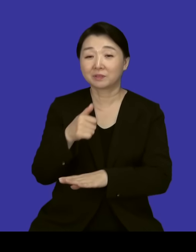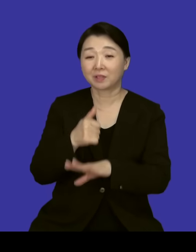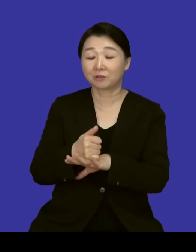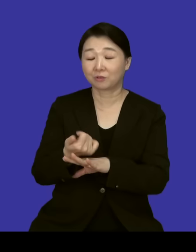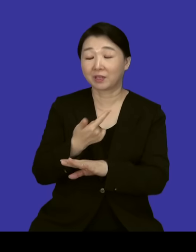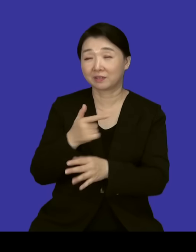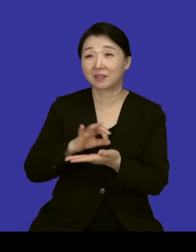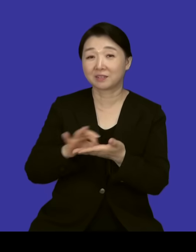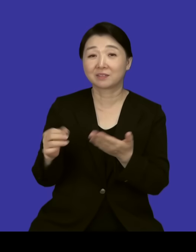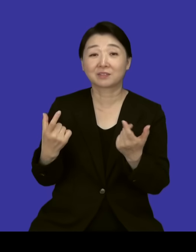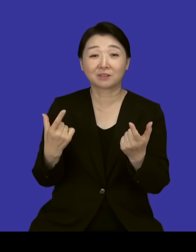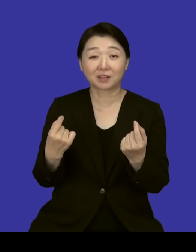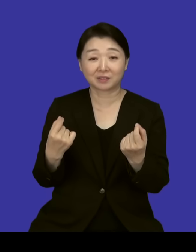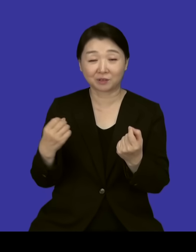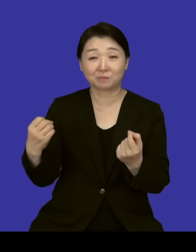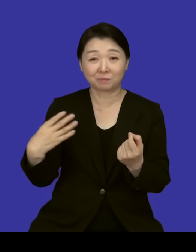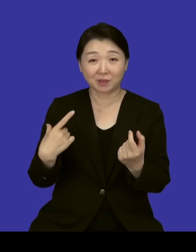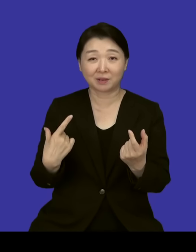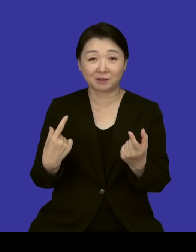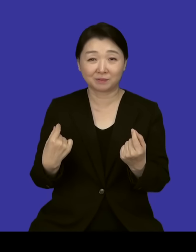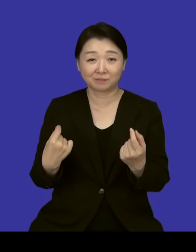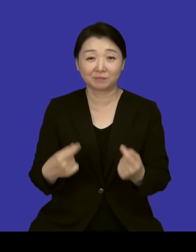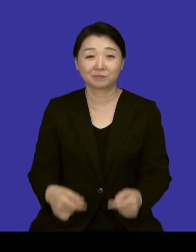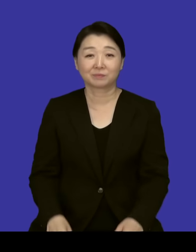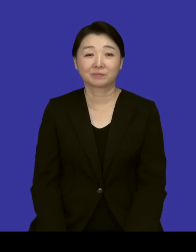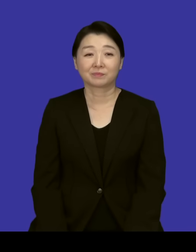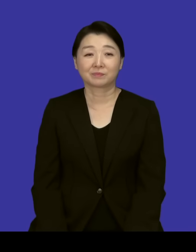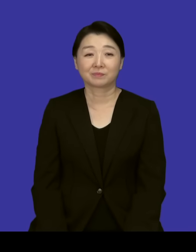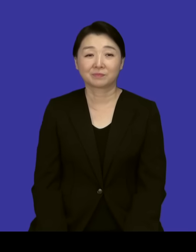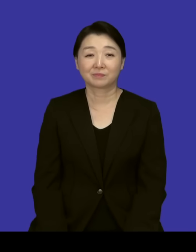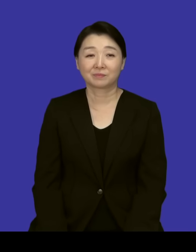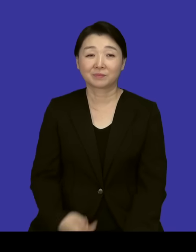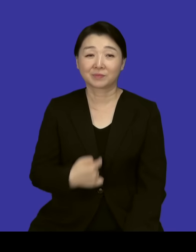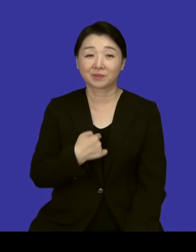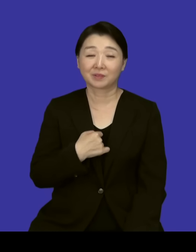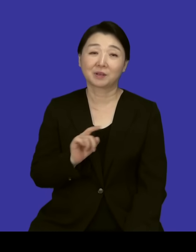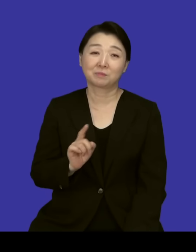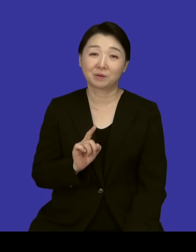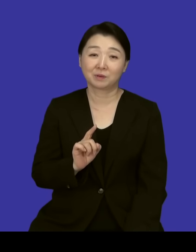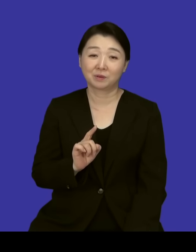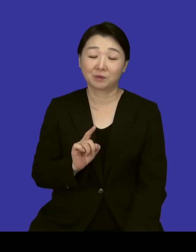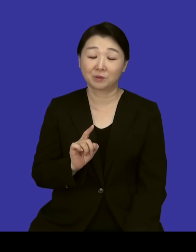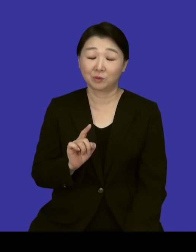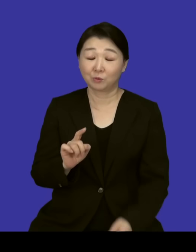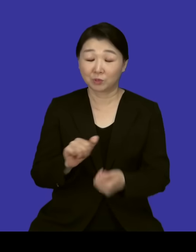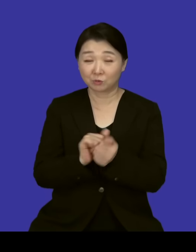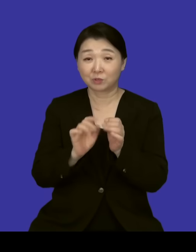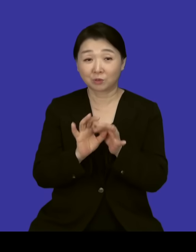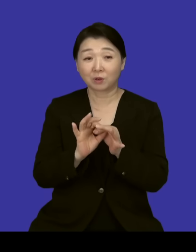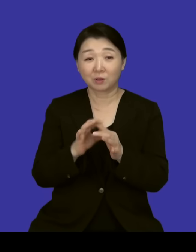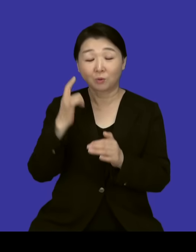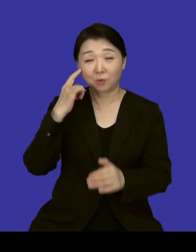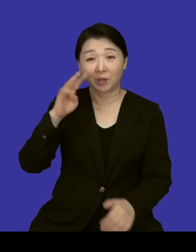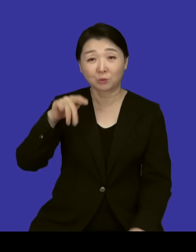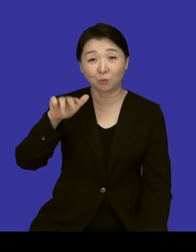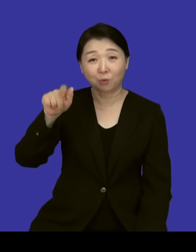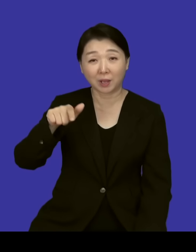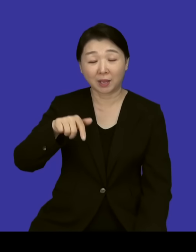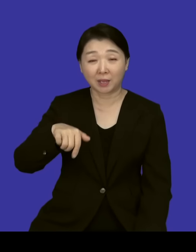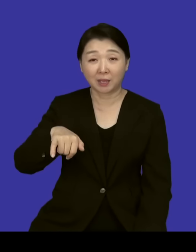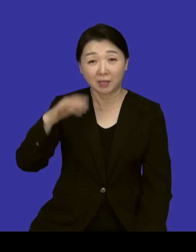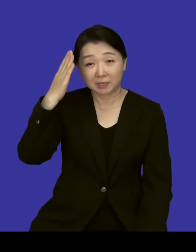나중에 좀 크게 쓰시려고 하는 것 같다라고 하시고 그래서 저는 제가 저희 업계에서 정말 동학개미의